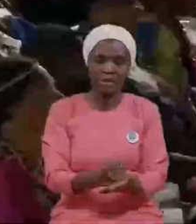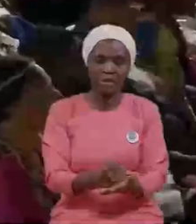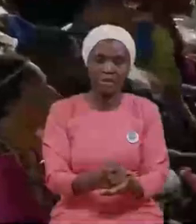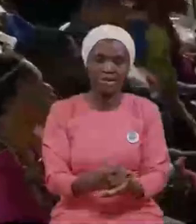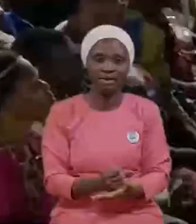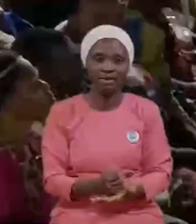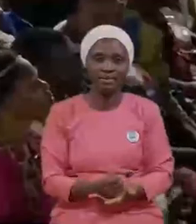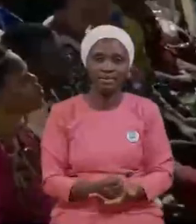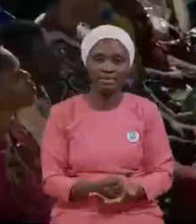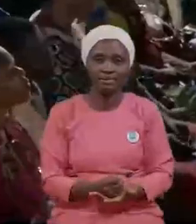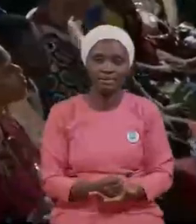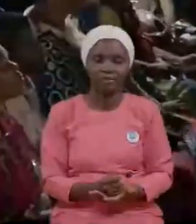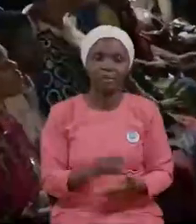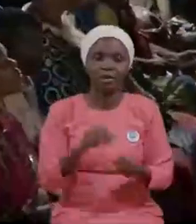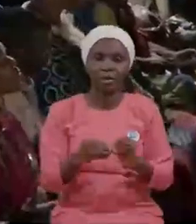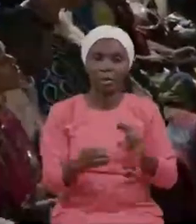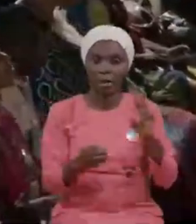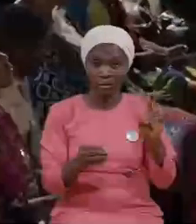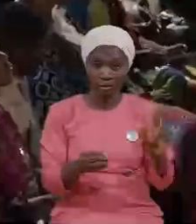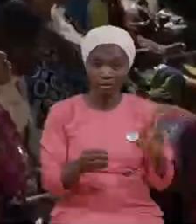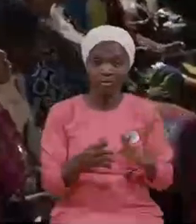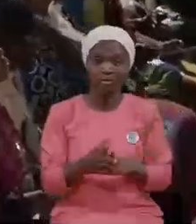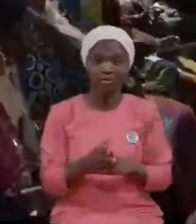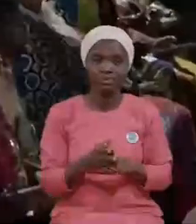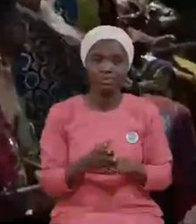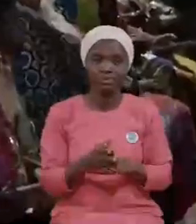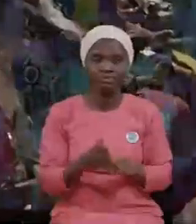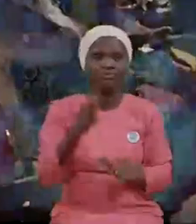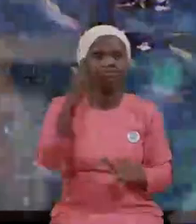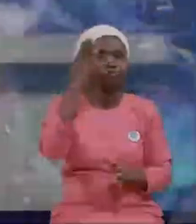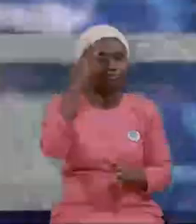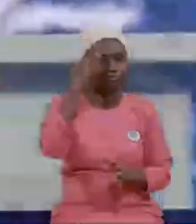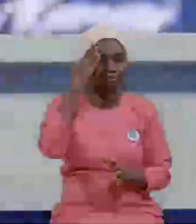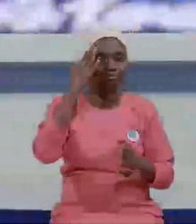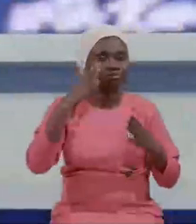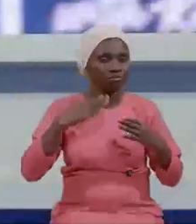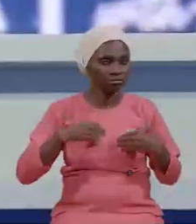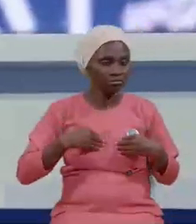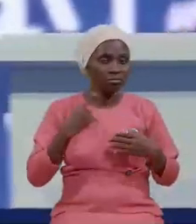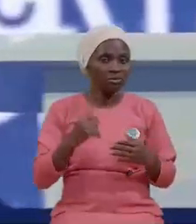Deuxième point maintenant, reconnaître le grand besoin de la paix.